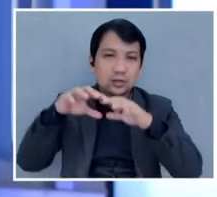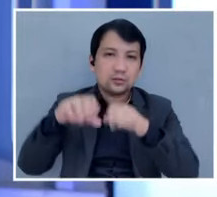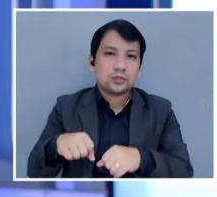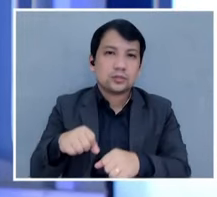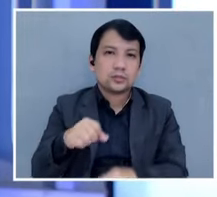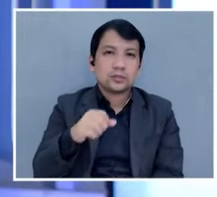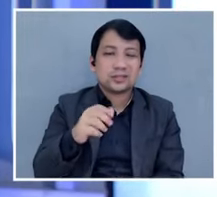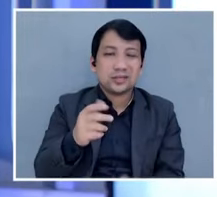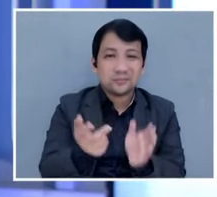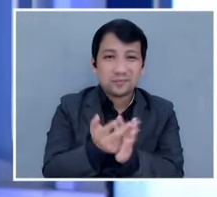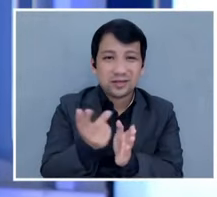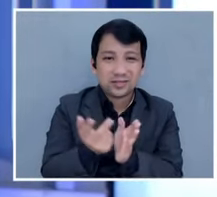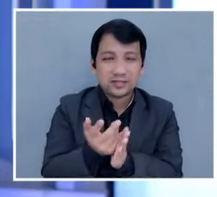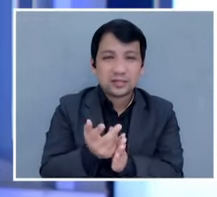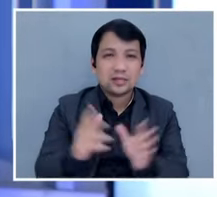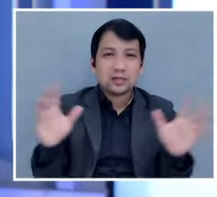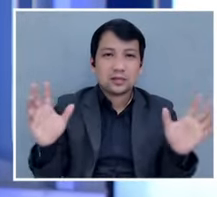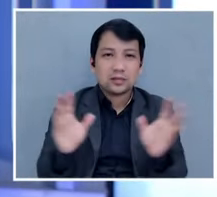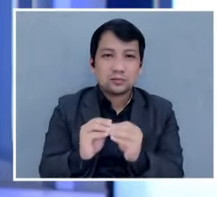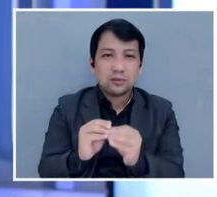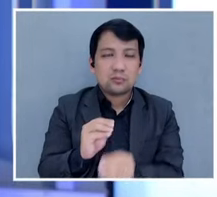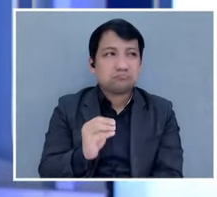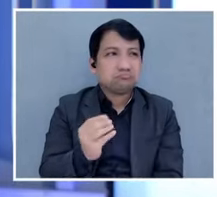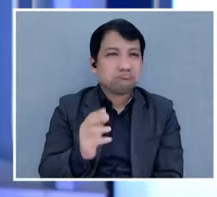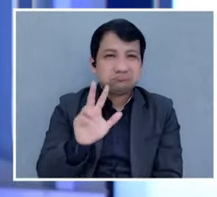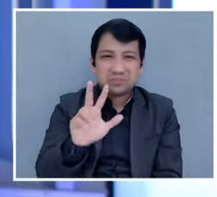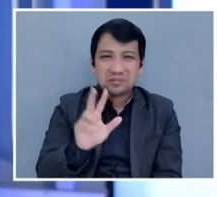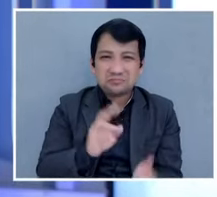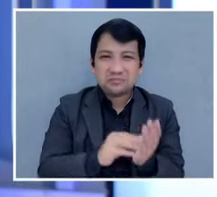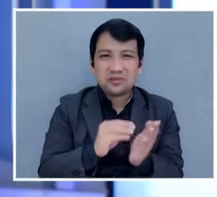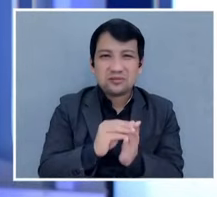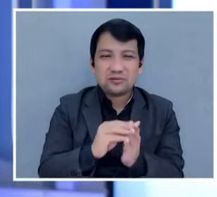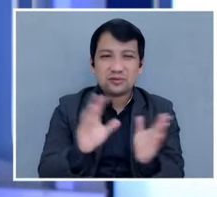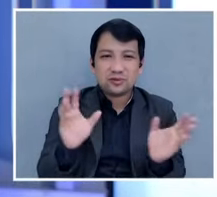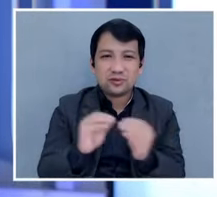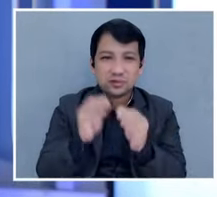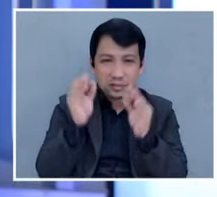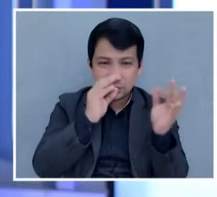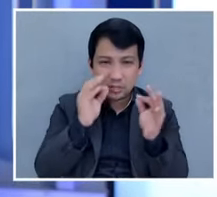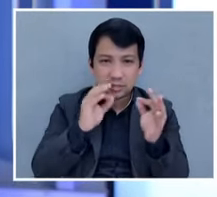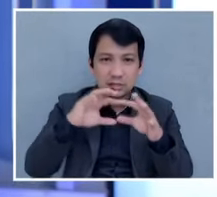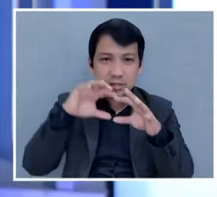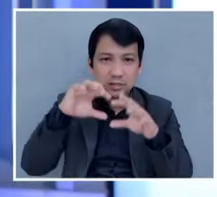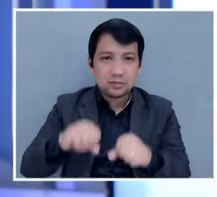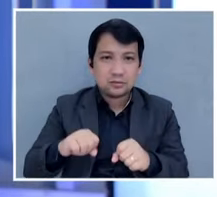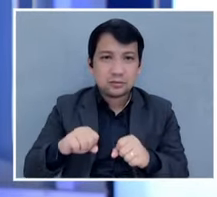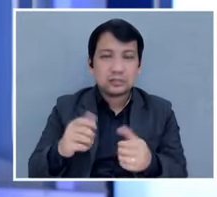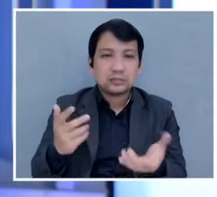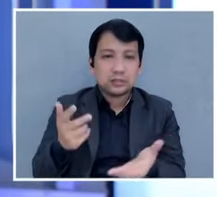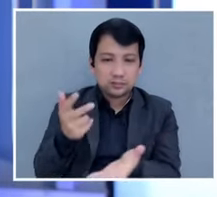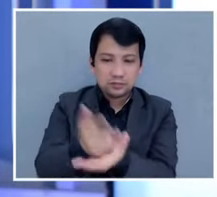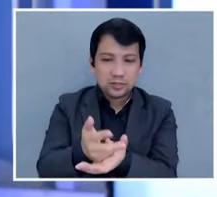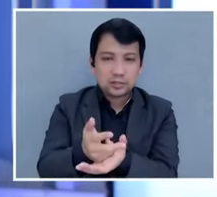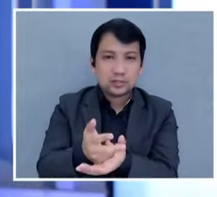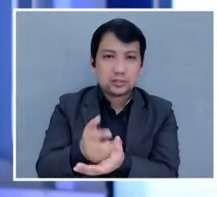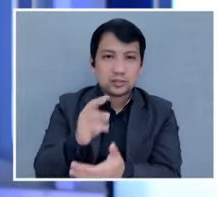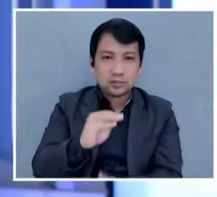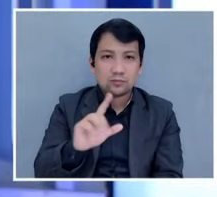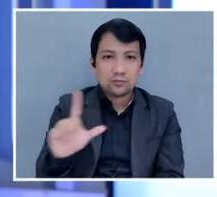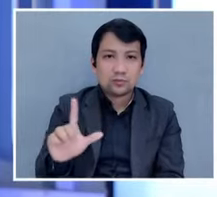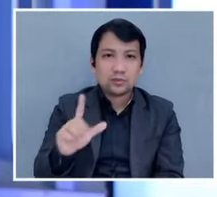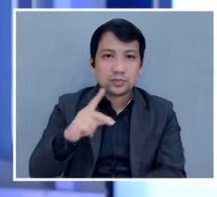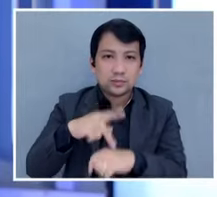City. Aabot naman sa higit 3 milyong piso ang halaga ng shabu ang nasabat sa parking lot ng isang mall sa Paranaque